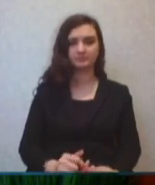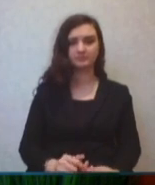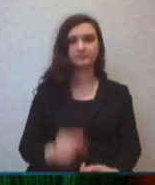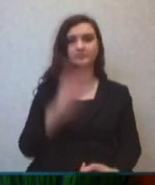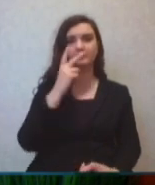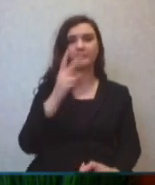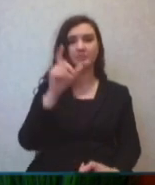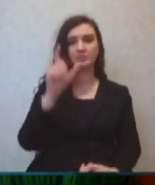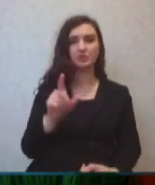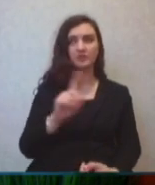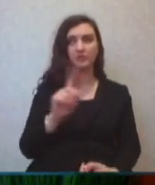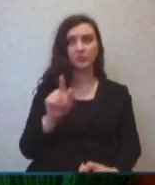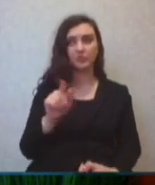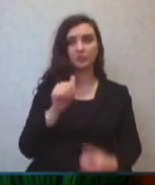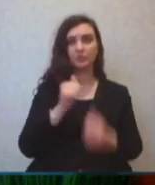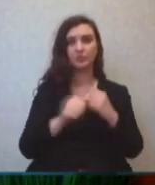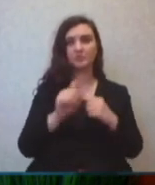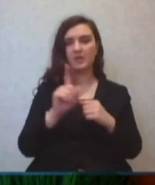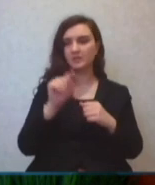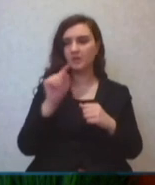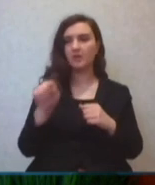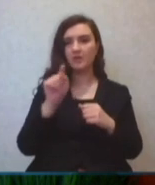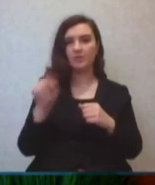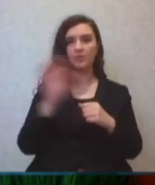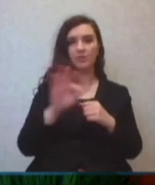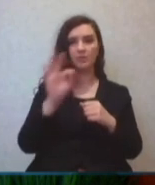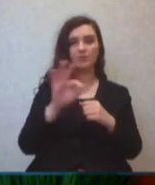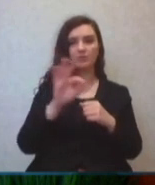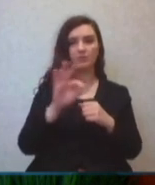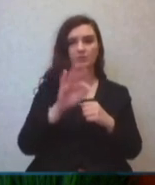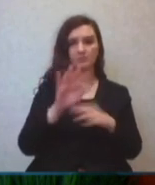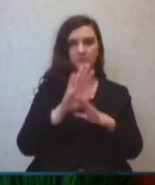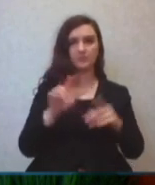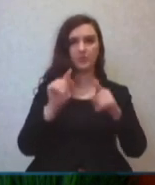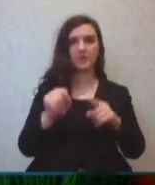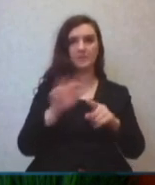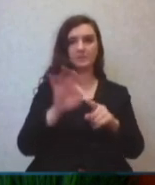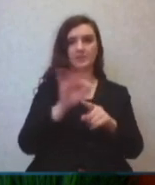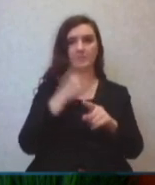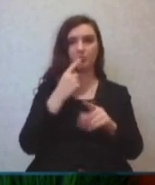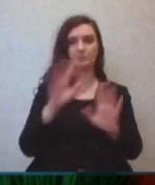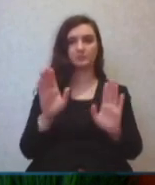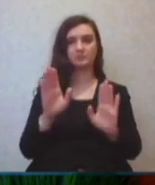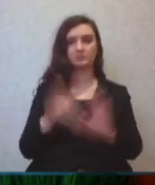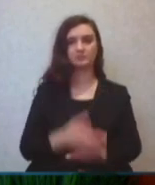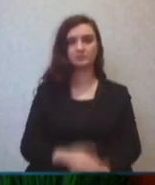ამ ბოლო დროს, რომ აკვიატება აქვს, ისიც აი რაღაცა ჩაიციკლა. ხო და